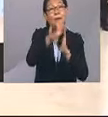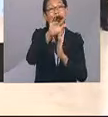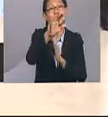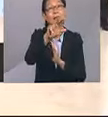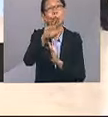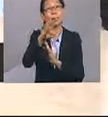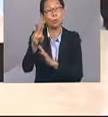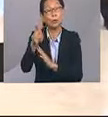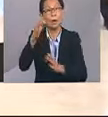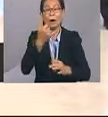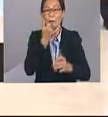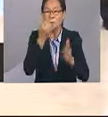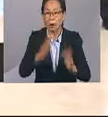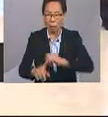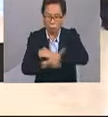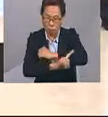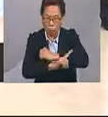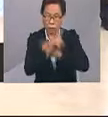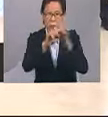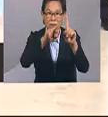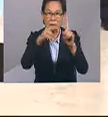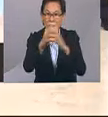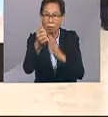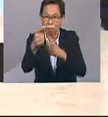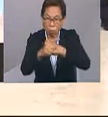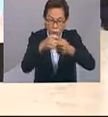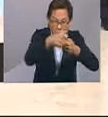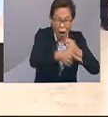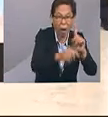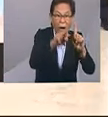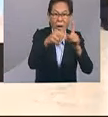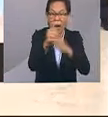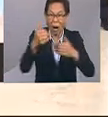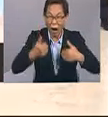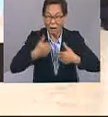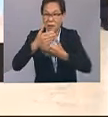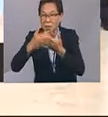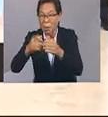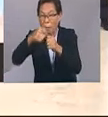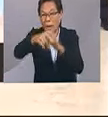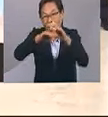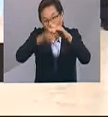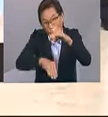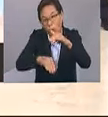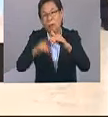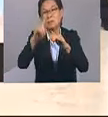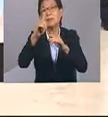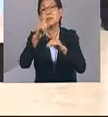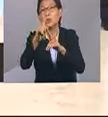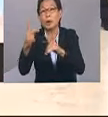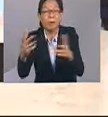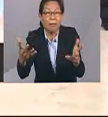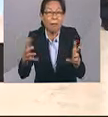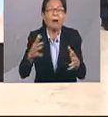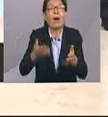mengapa ada pesalah yang dikenakan hukuman 1,000 dan ada yang dikenakan bawah dari jumlah itu? Mohon penjelasan berhubung perkara ini.